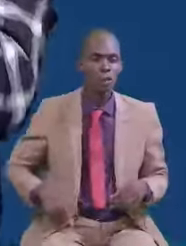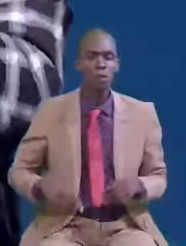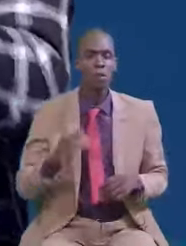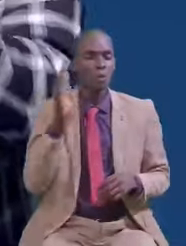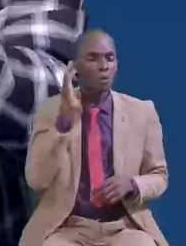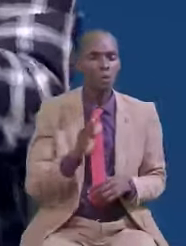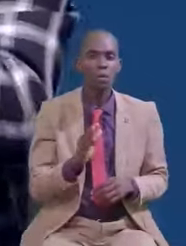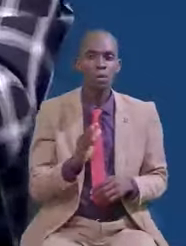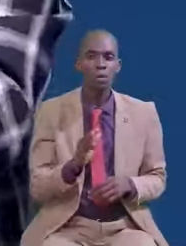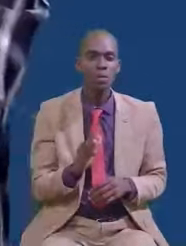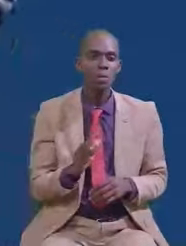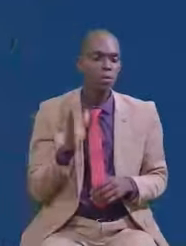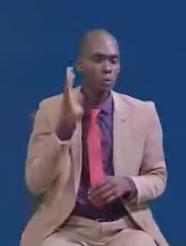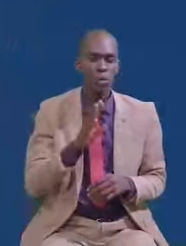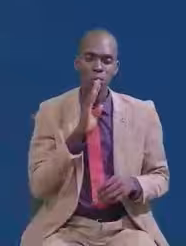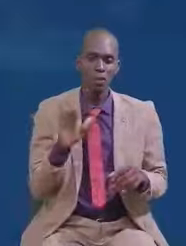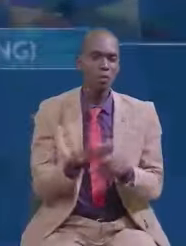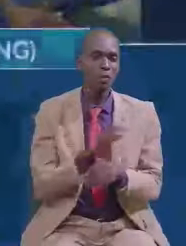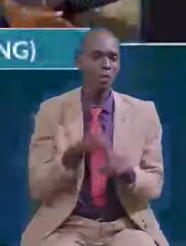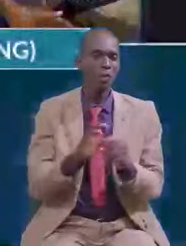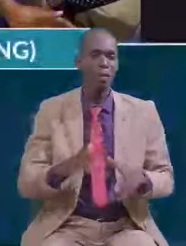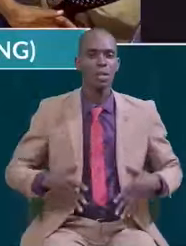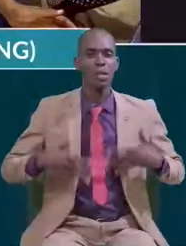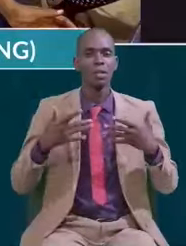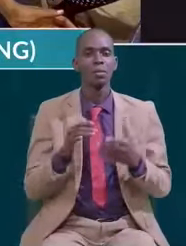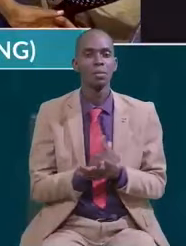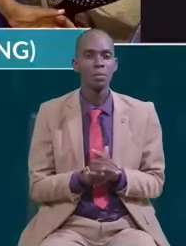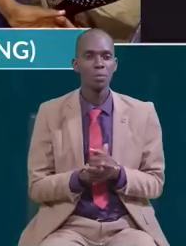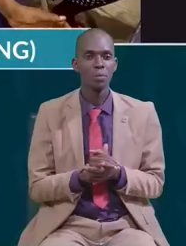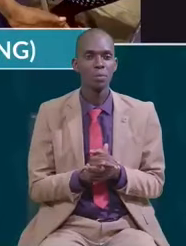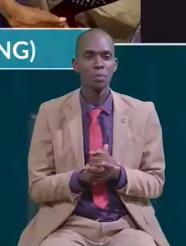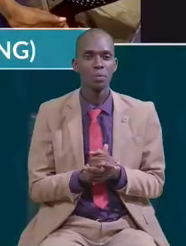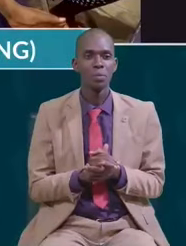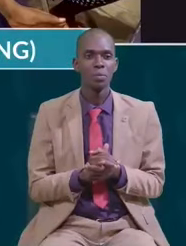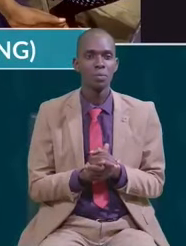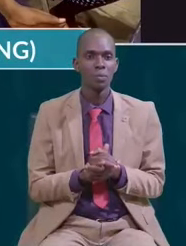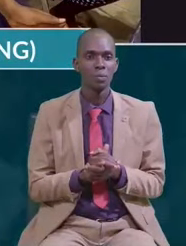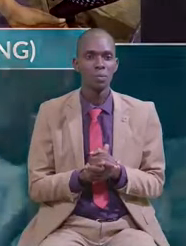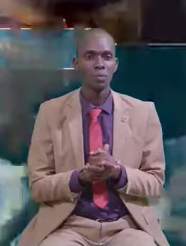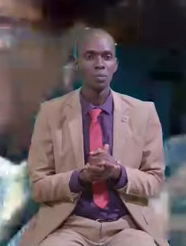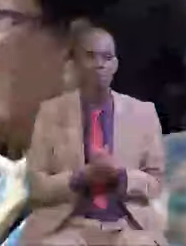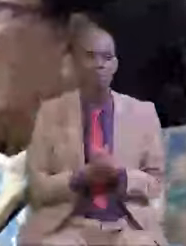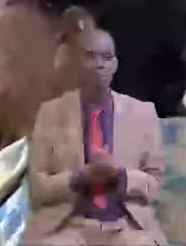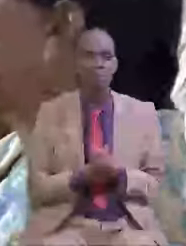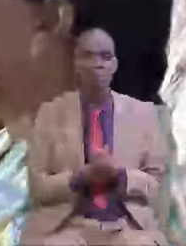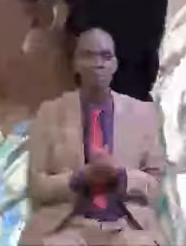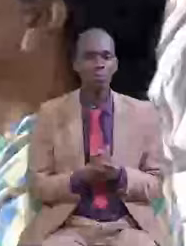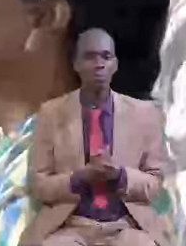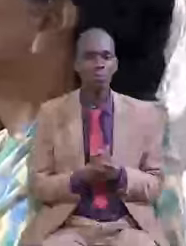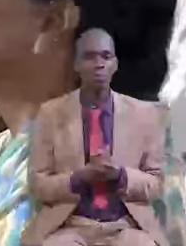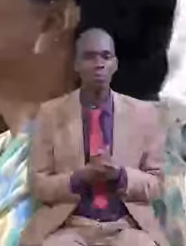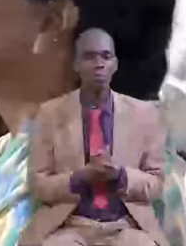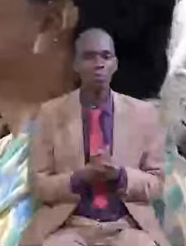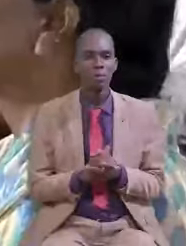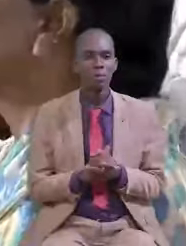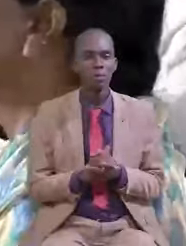et ceux qui croient personnellement en Christ auront le bras du Seigneur, la puissance du Seigneur, la force du Seigneur depuis